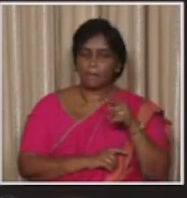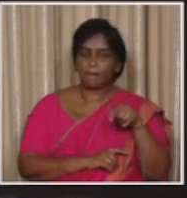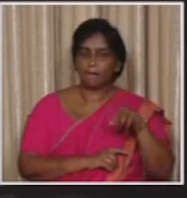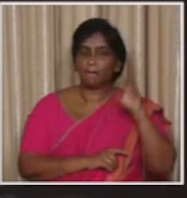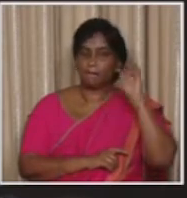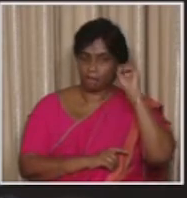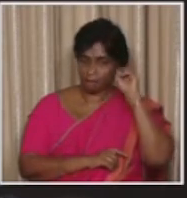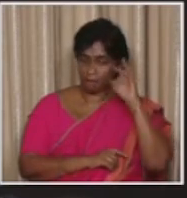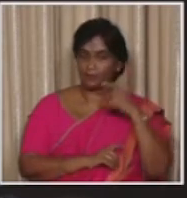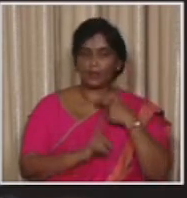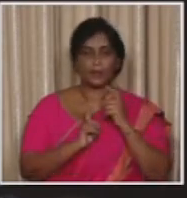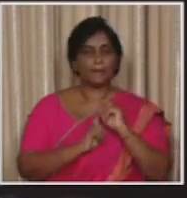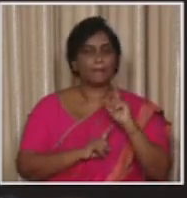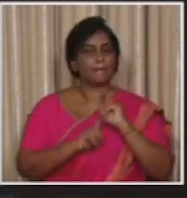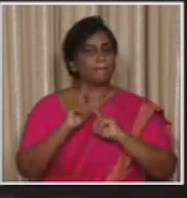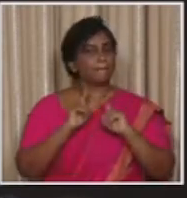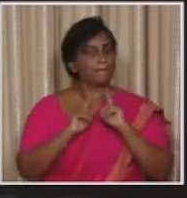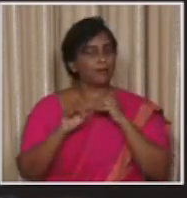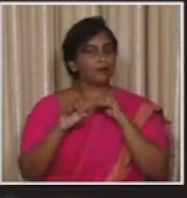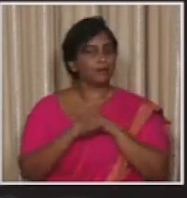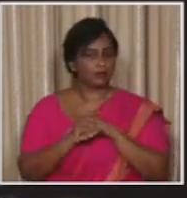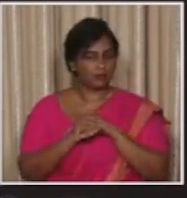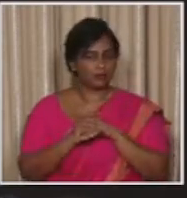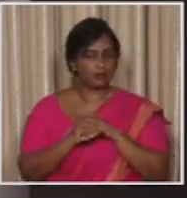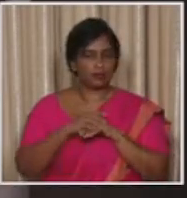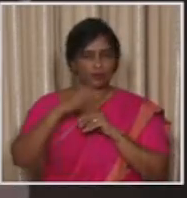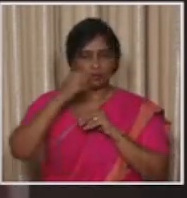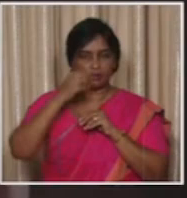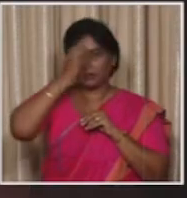මා පාර්ලිමේන්තු අවස්ථාවේ මයික් එක දෙන්න මගේ